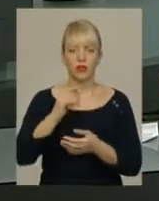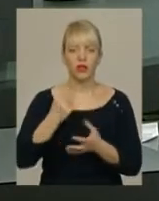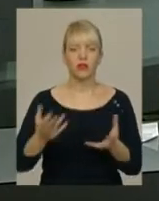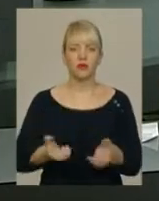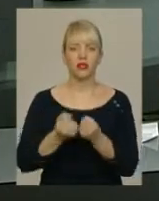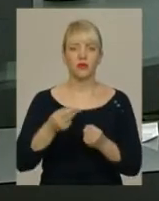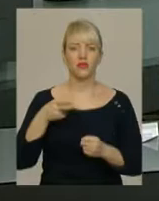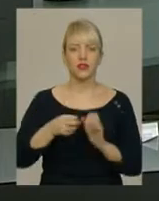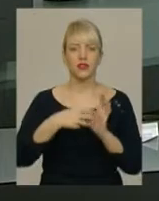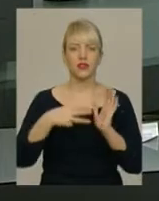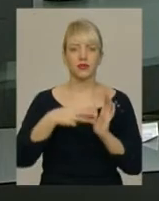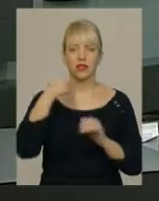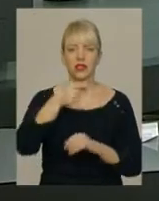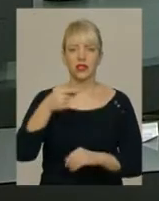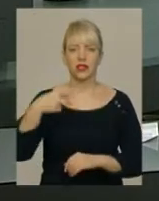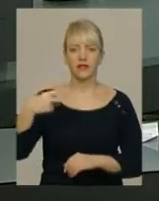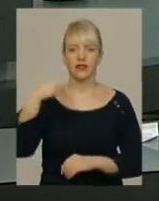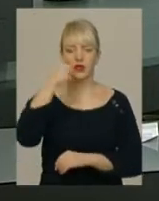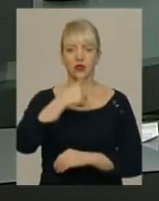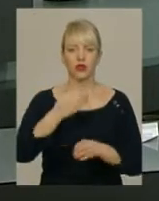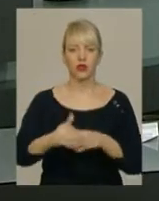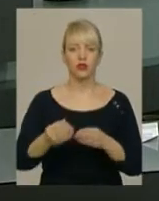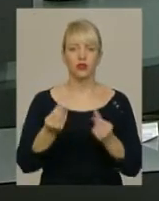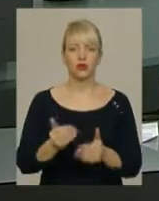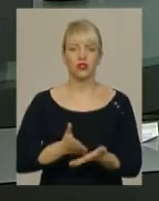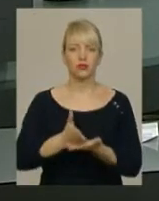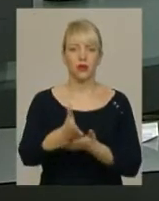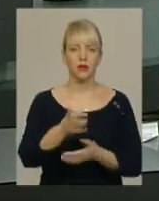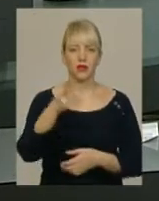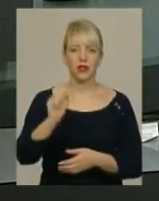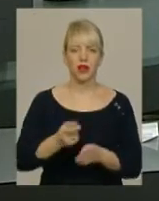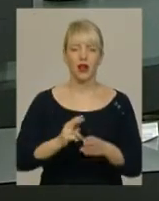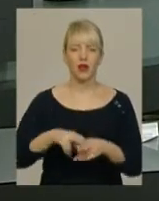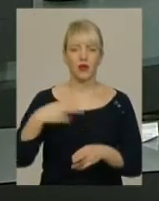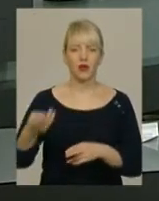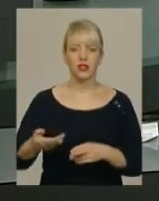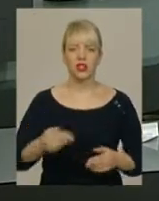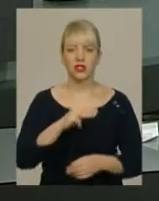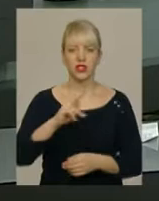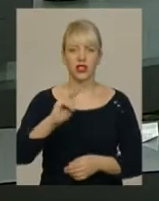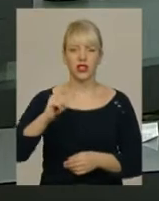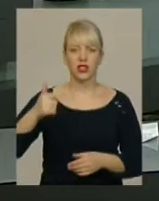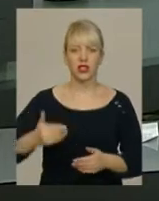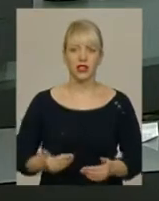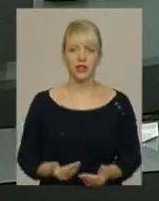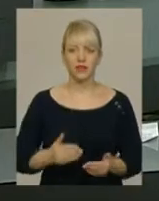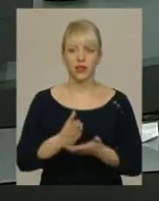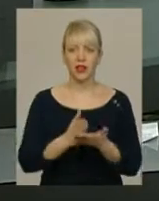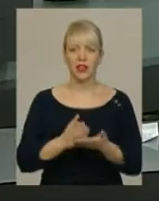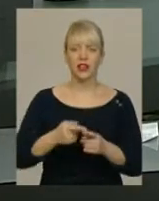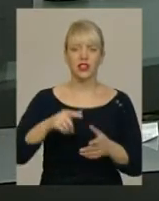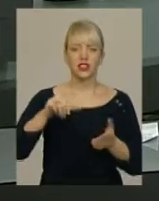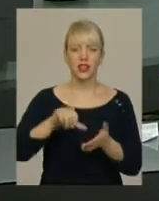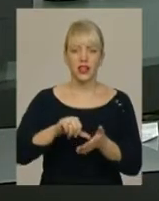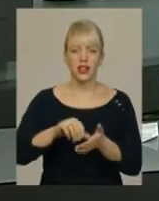на 2018-2020 роки частину коштів спрямують на компенсацію житлово-комунальних послуг членам сімей загиблих бійців.